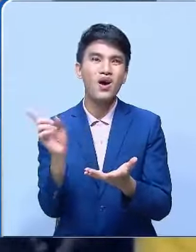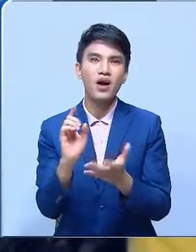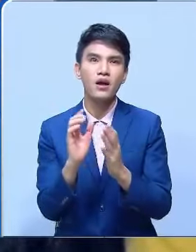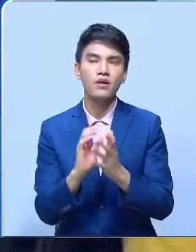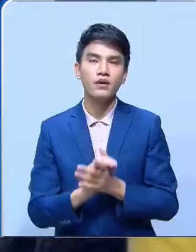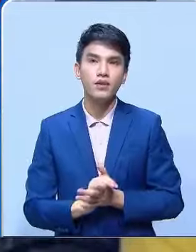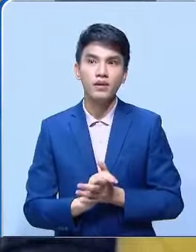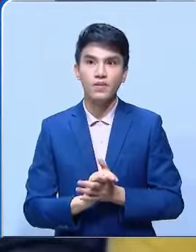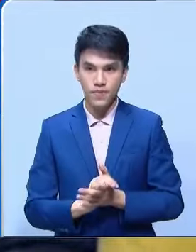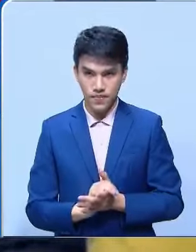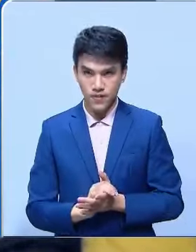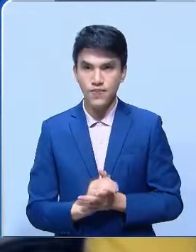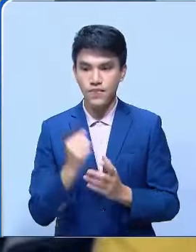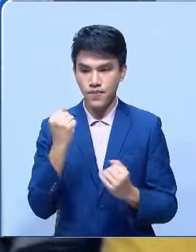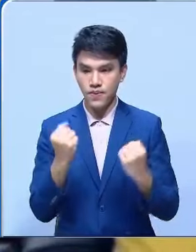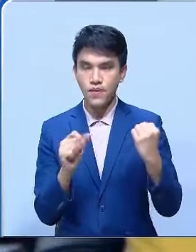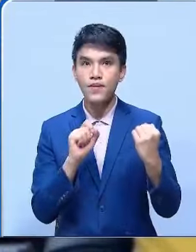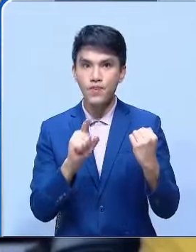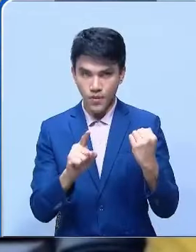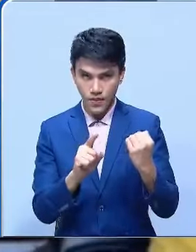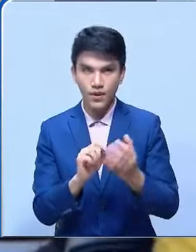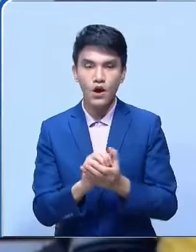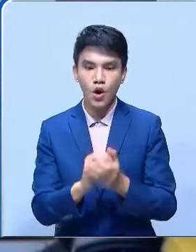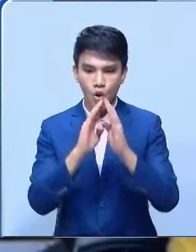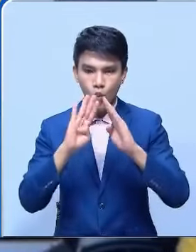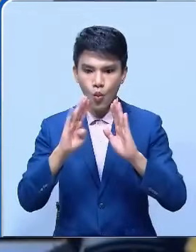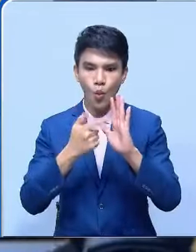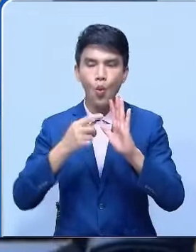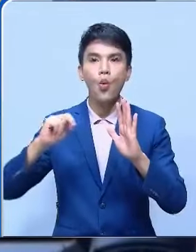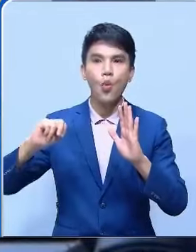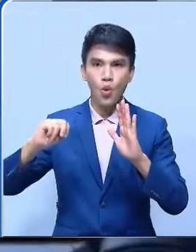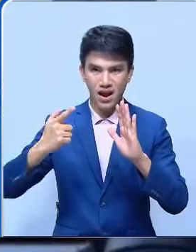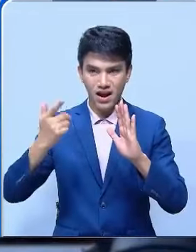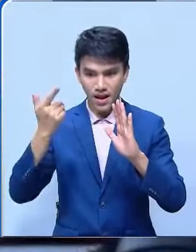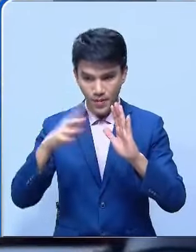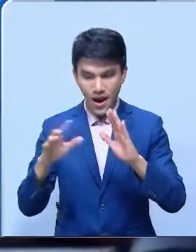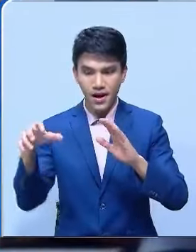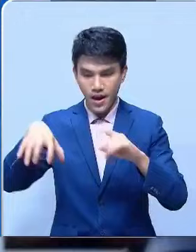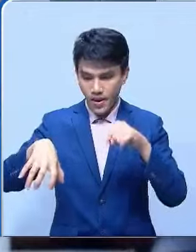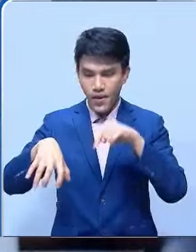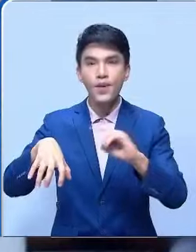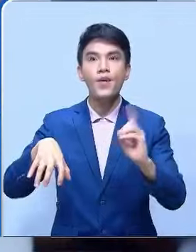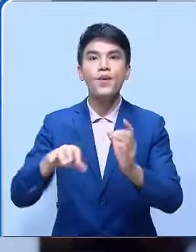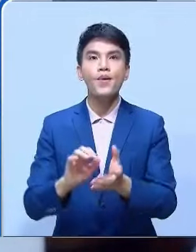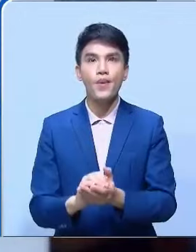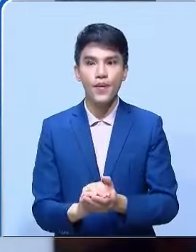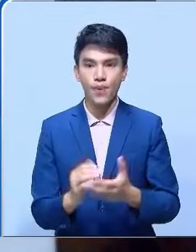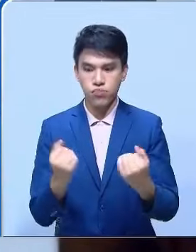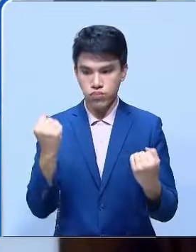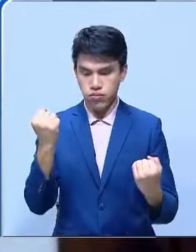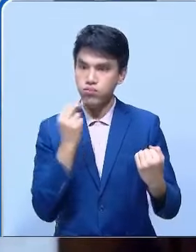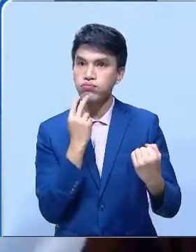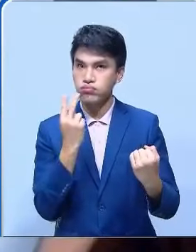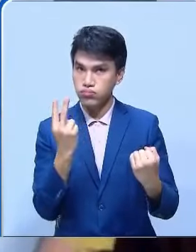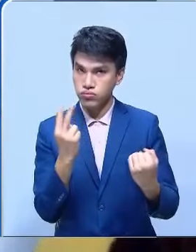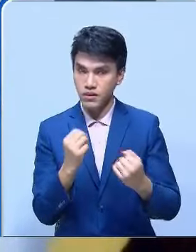เนี่ยจ้างให้ขับรถพาไปงานศพที่วัดบางพึ่งทีนี้พอมาถึงจุดเกิดเหตุก็เห็นรถคู่กรณีเนี่ยเขาจะ